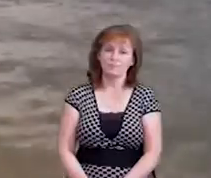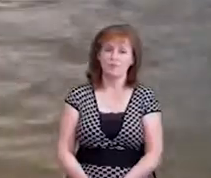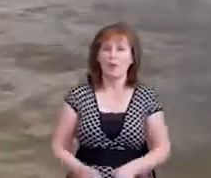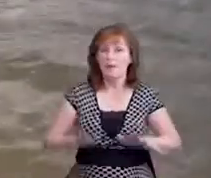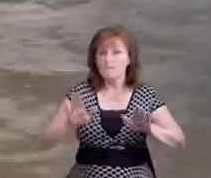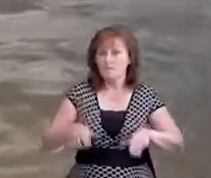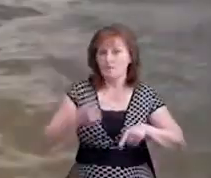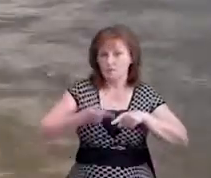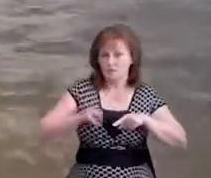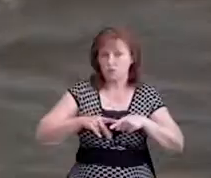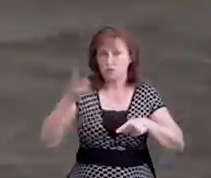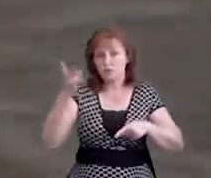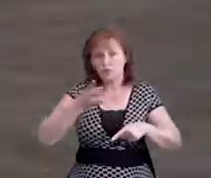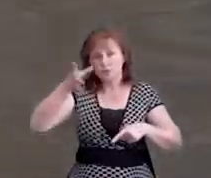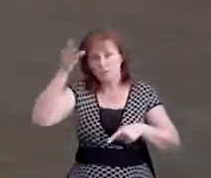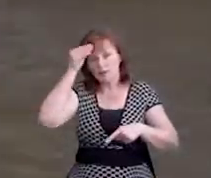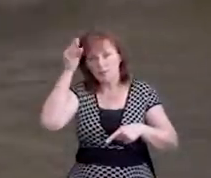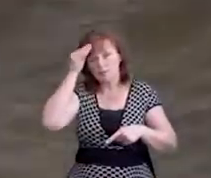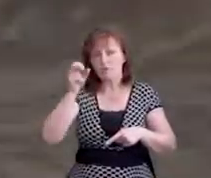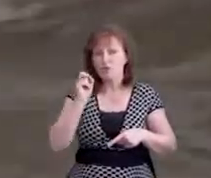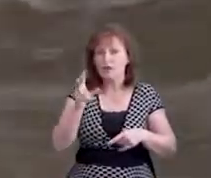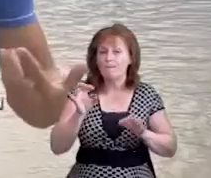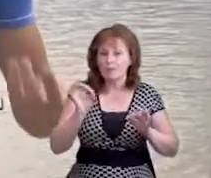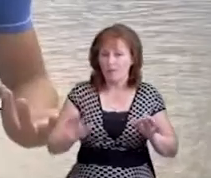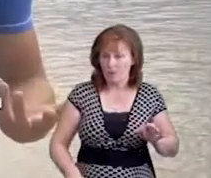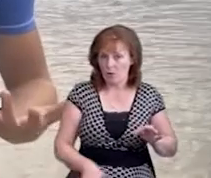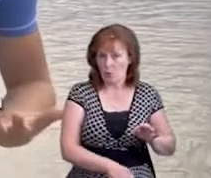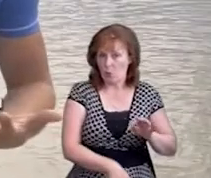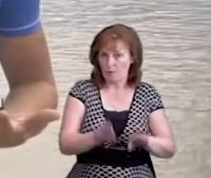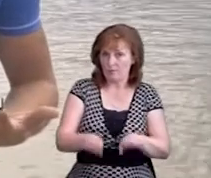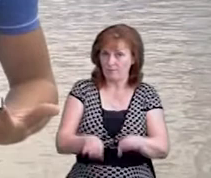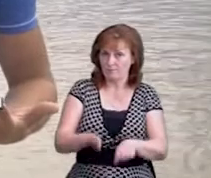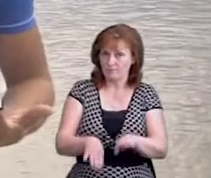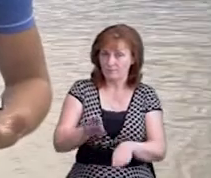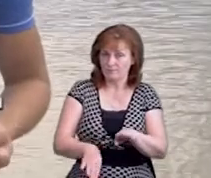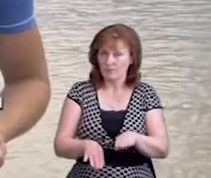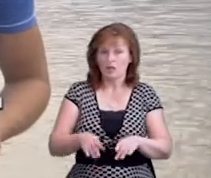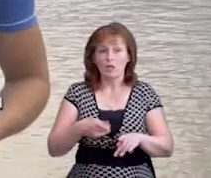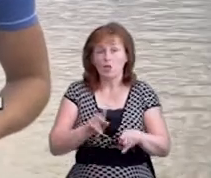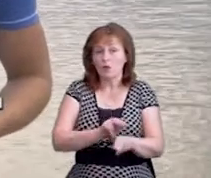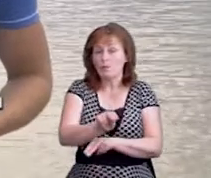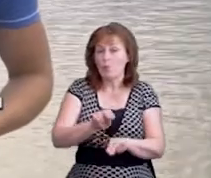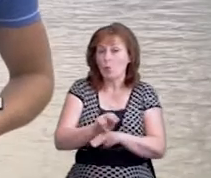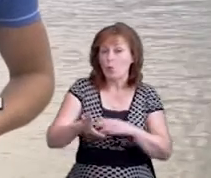Після цього людині треба вивчити, як правильно мають працювати ноги. И на этом, в принципе, упражнения, которые